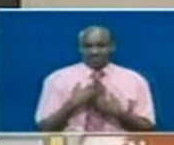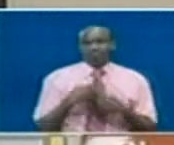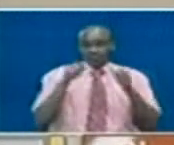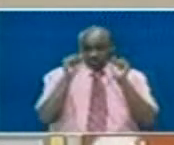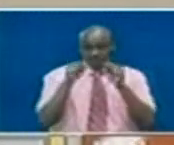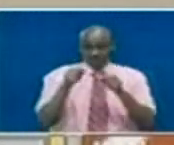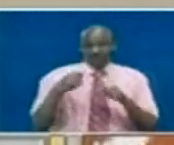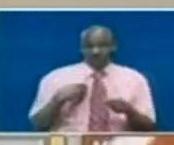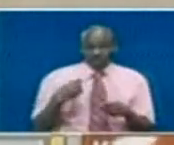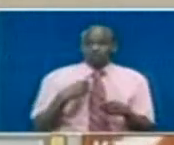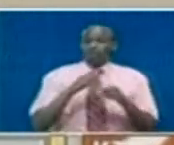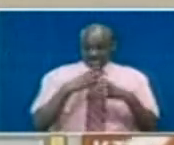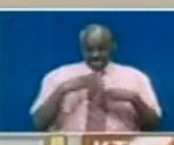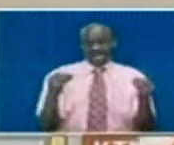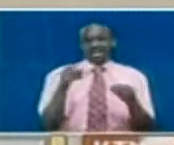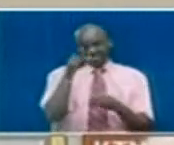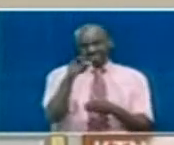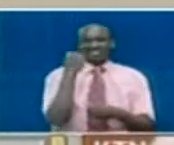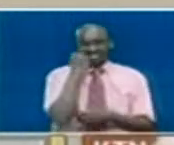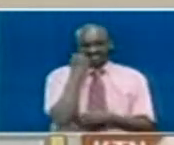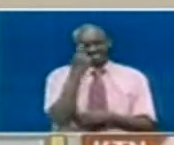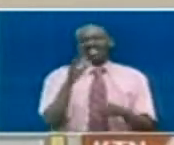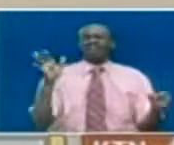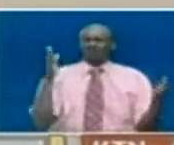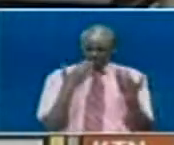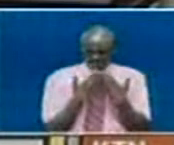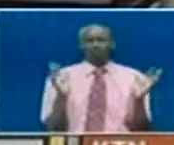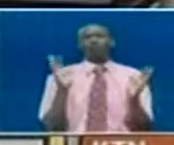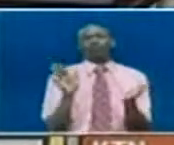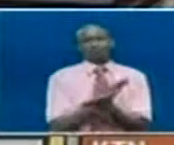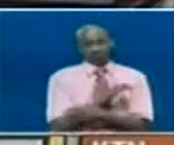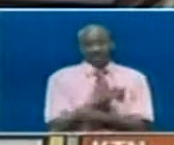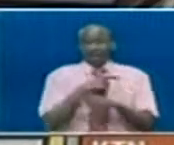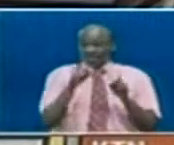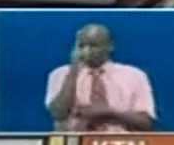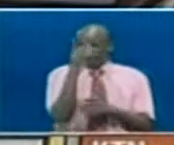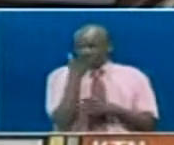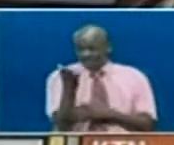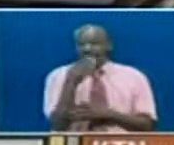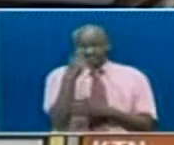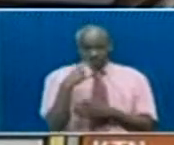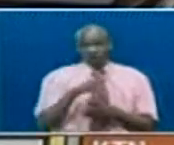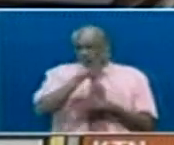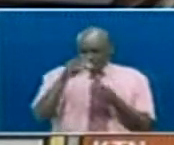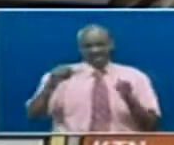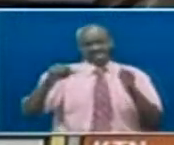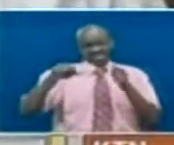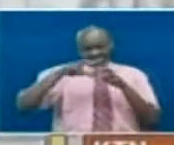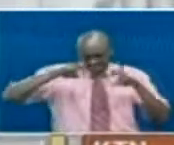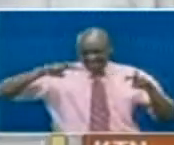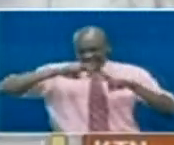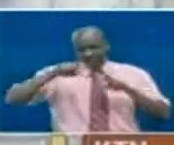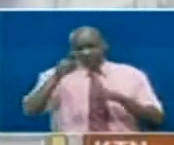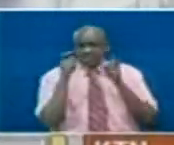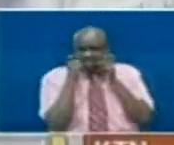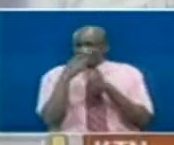uwezo wa kuponya hii ugonjwa kabisa. Kitu kimoja ambacho kinawaleta pamoja watafiti kuhusu ugonjwa huu